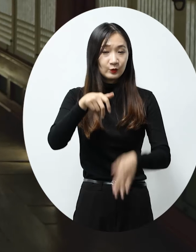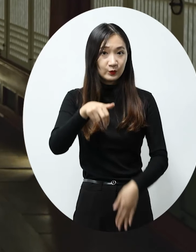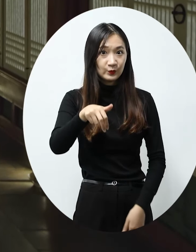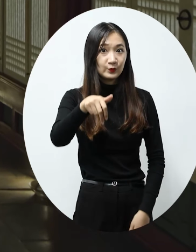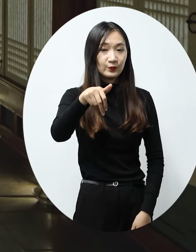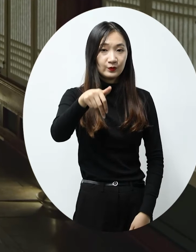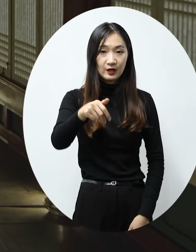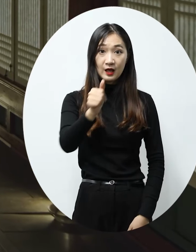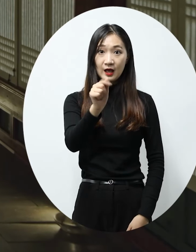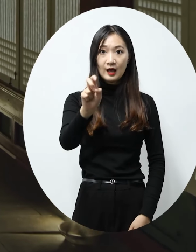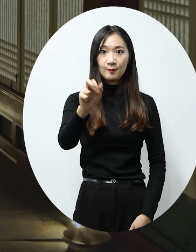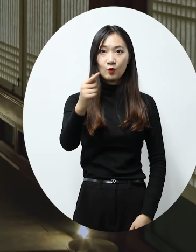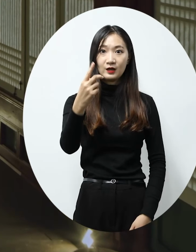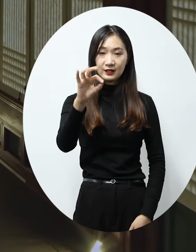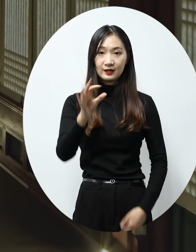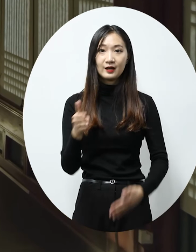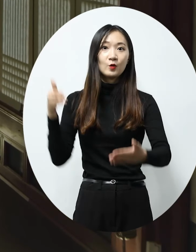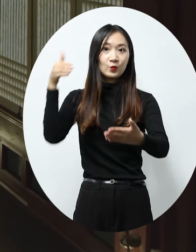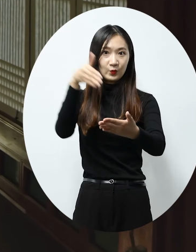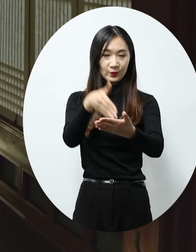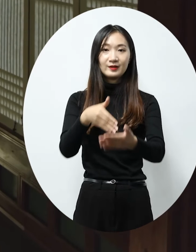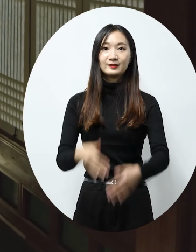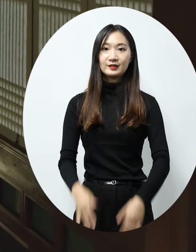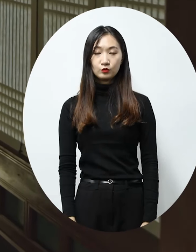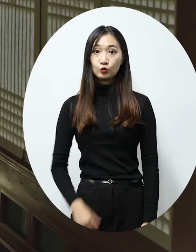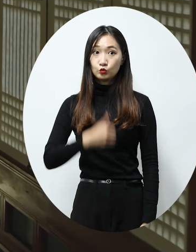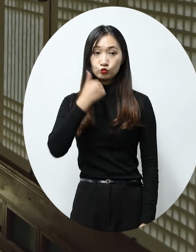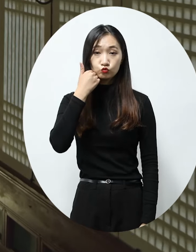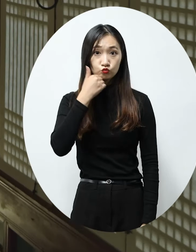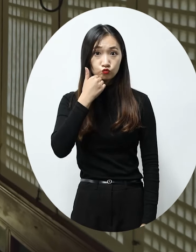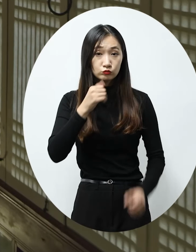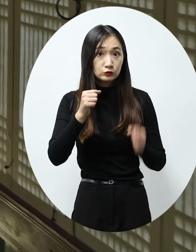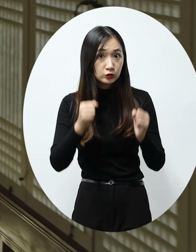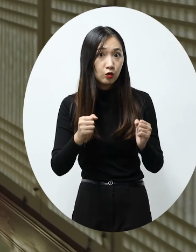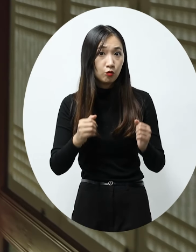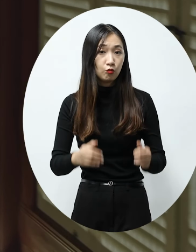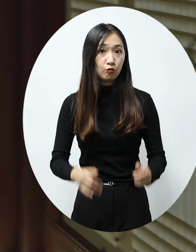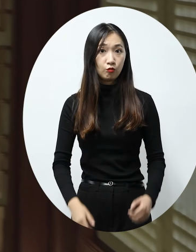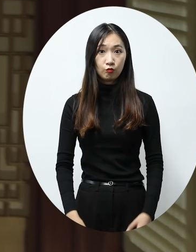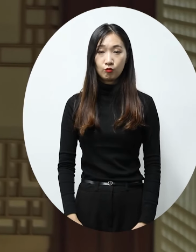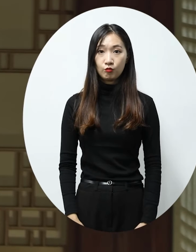함화당에 다다릅니다 어? 누가 계시는데요?